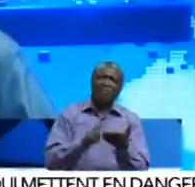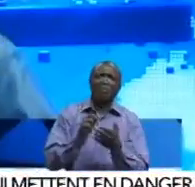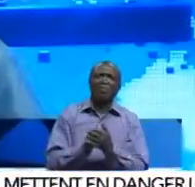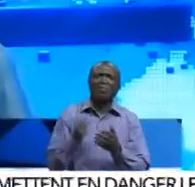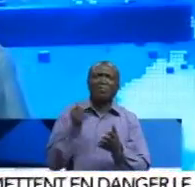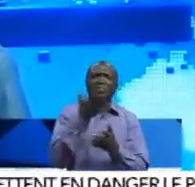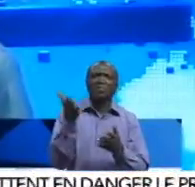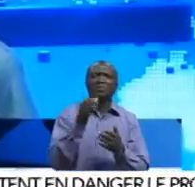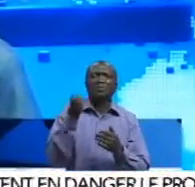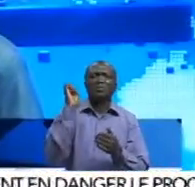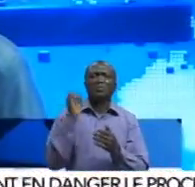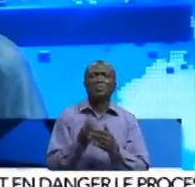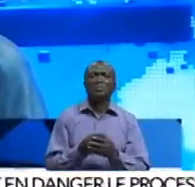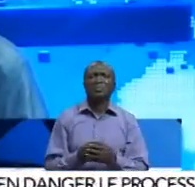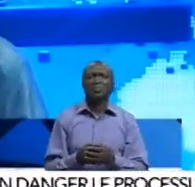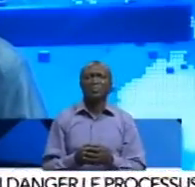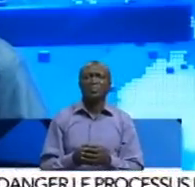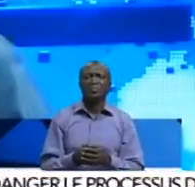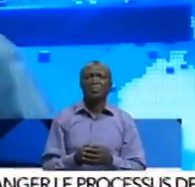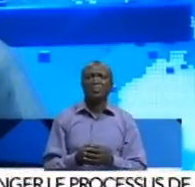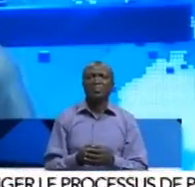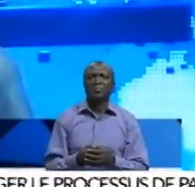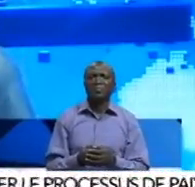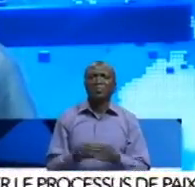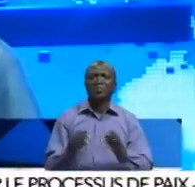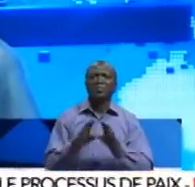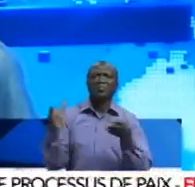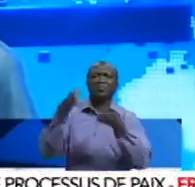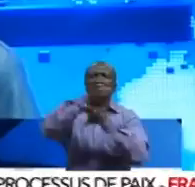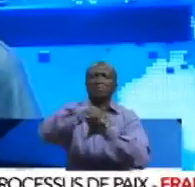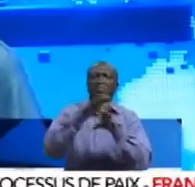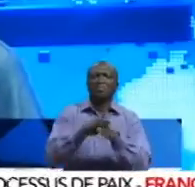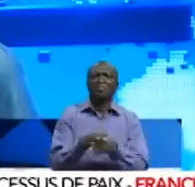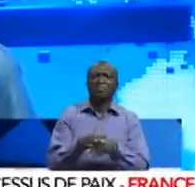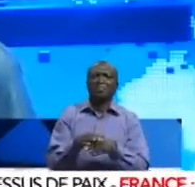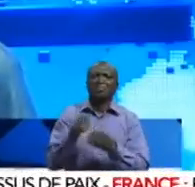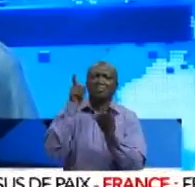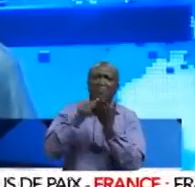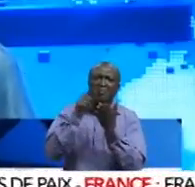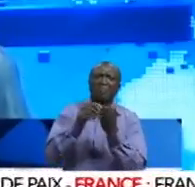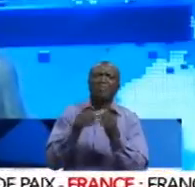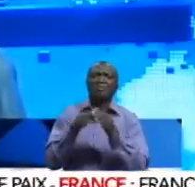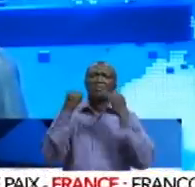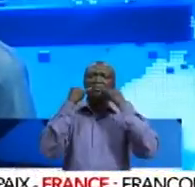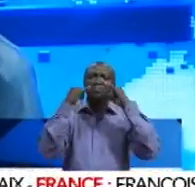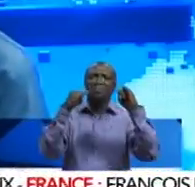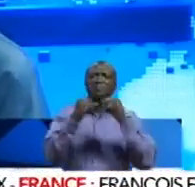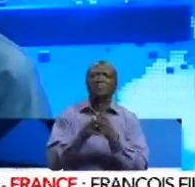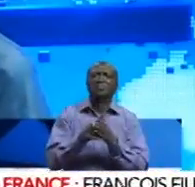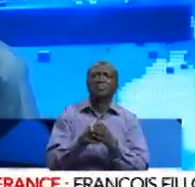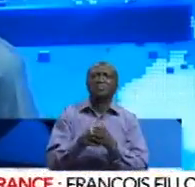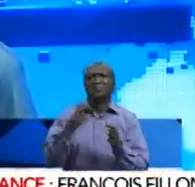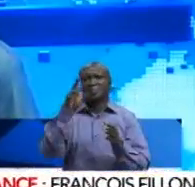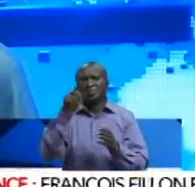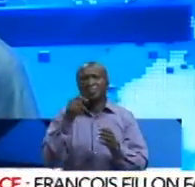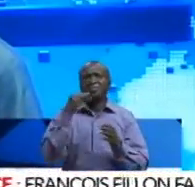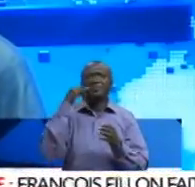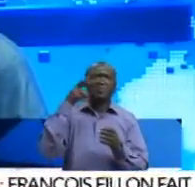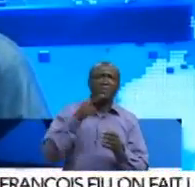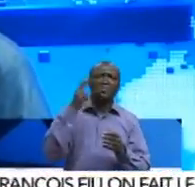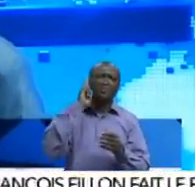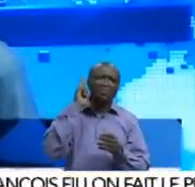a a eu euh une couverture médiatique euh et une mobilisation beaucoup plus grande mais chaque fois chaque